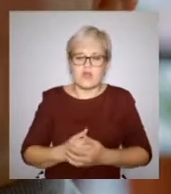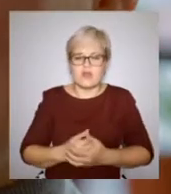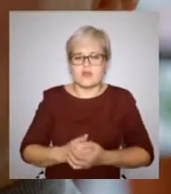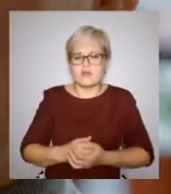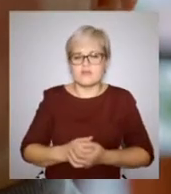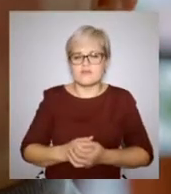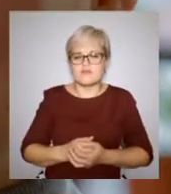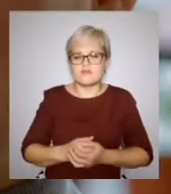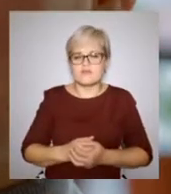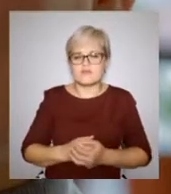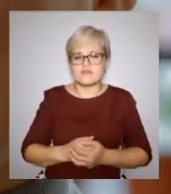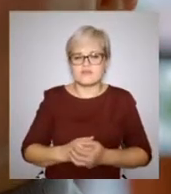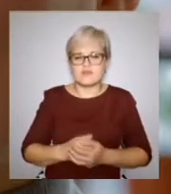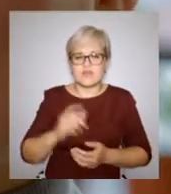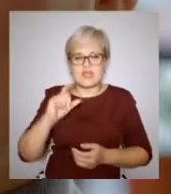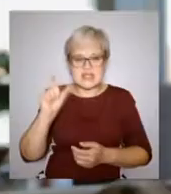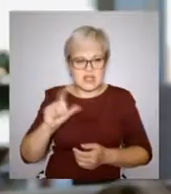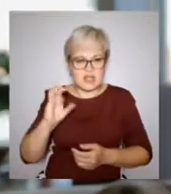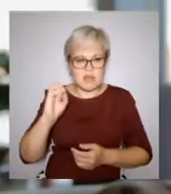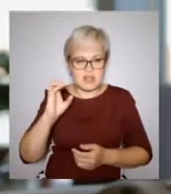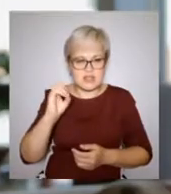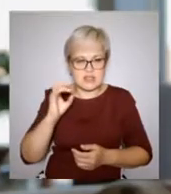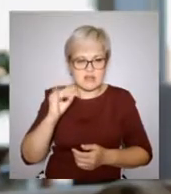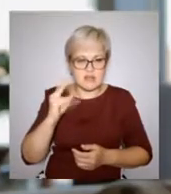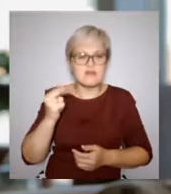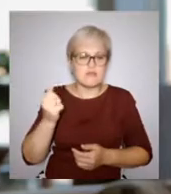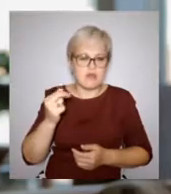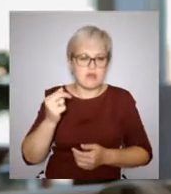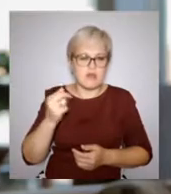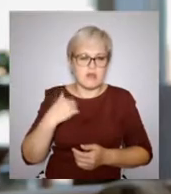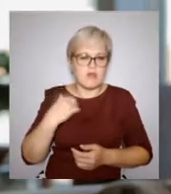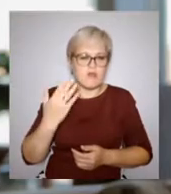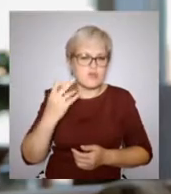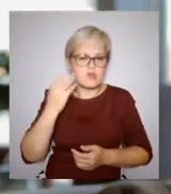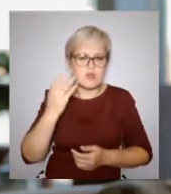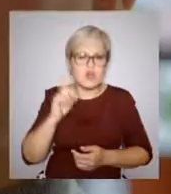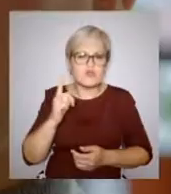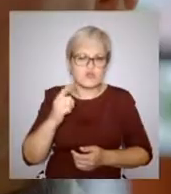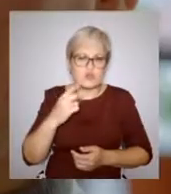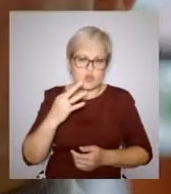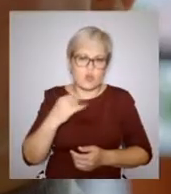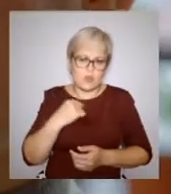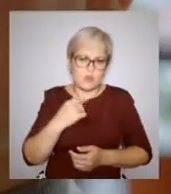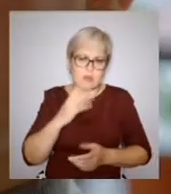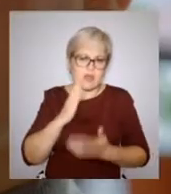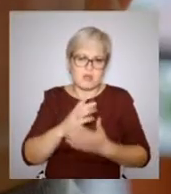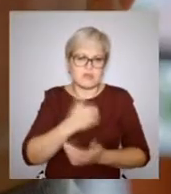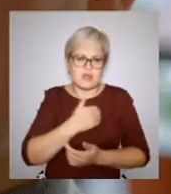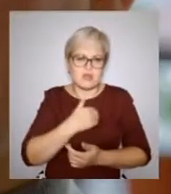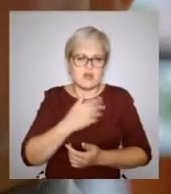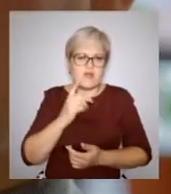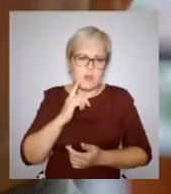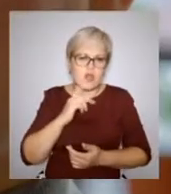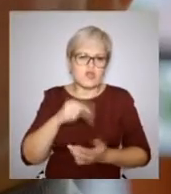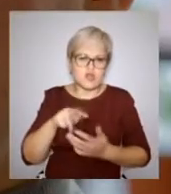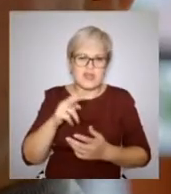тестировать его стихотворение то есть я шел к рингу читал этой стихами сильно да ничего сильнее шилкин вы нельзя почему ты прям